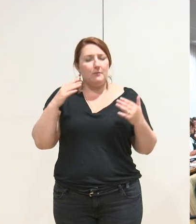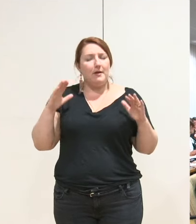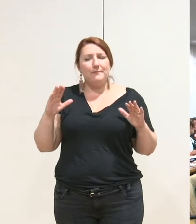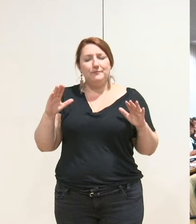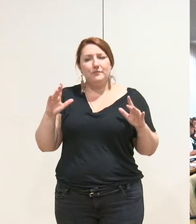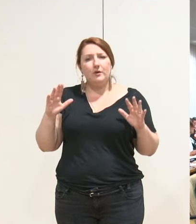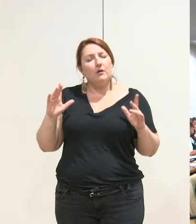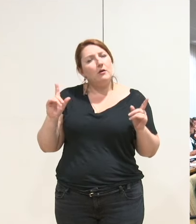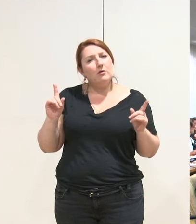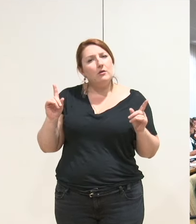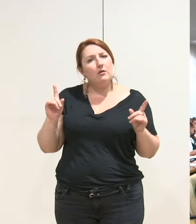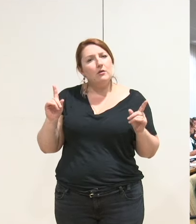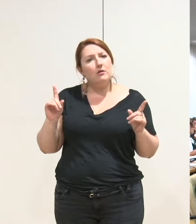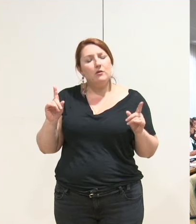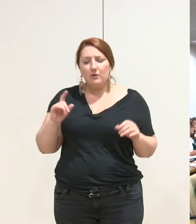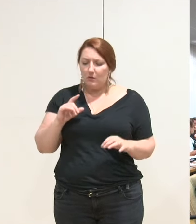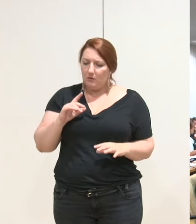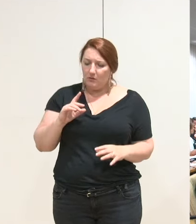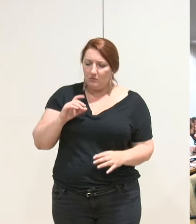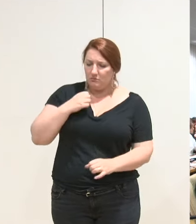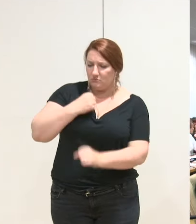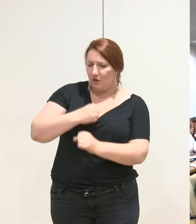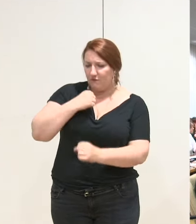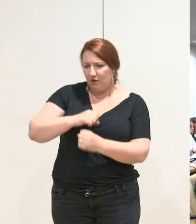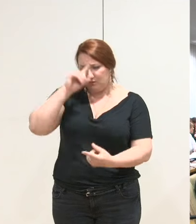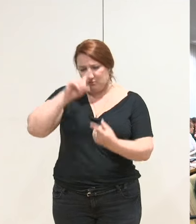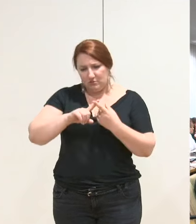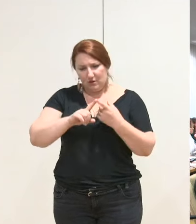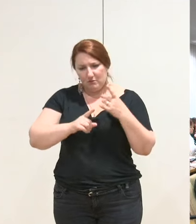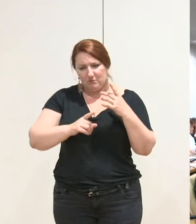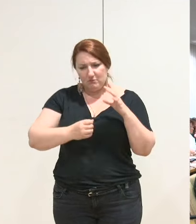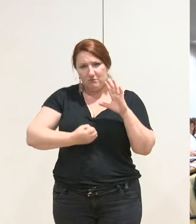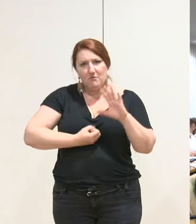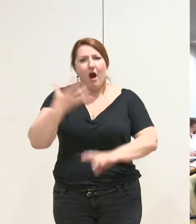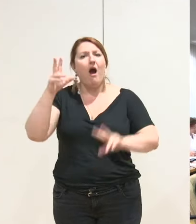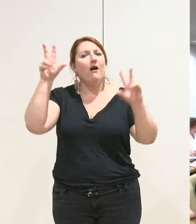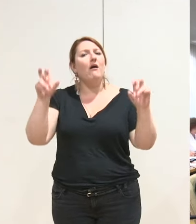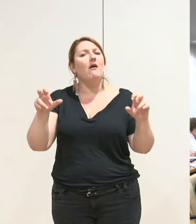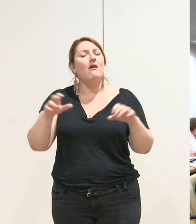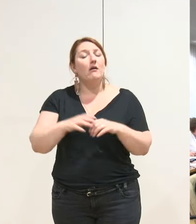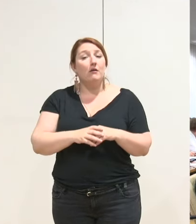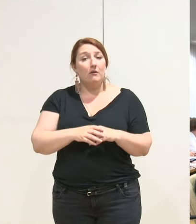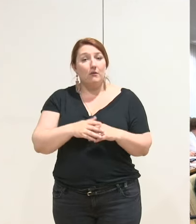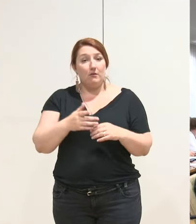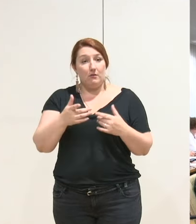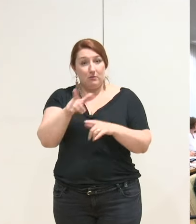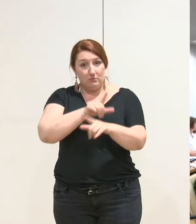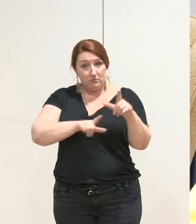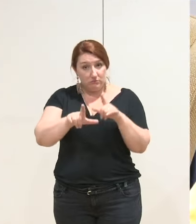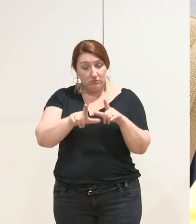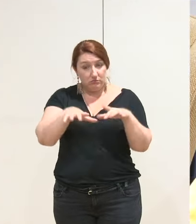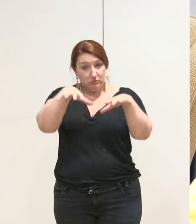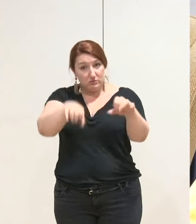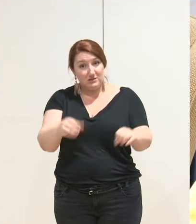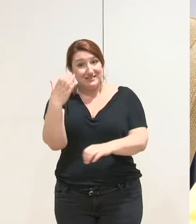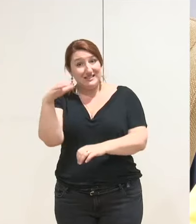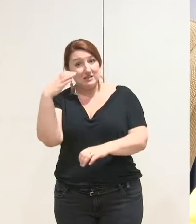mais t travaux d'art vous leur donnez moyennant une redevance d'occupation de 500 € mensuel